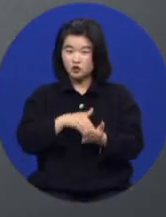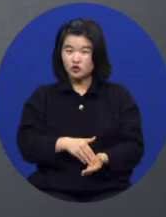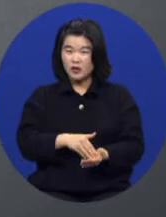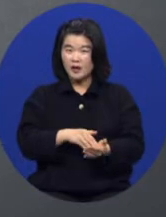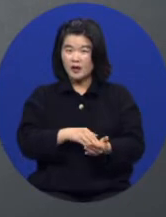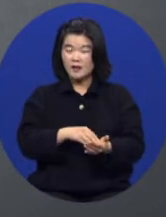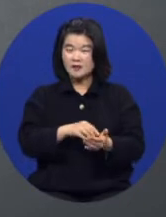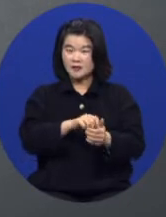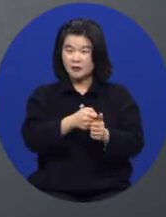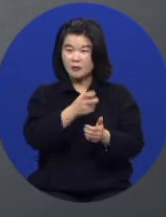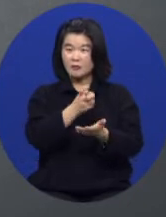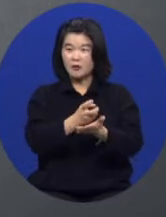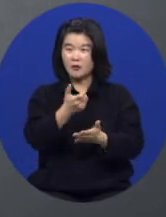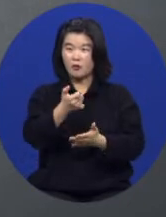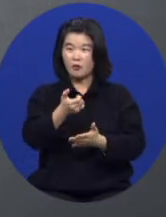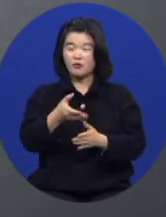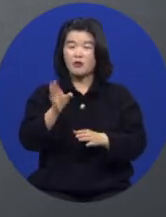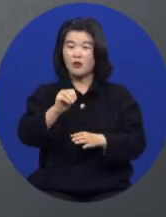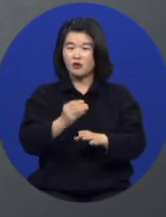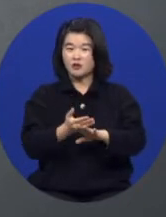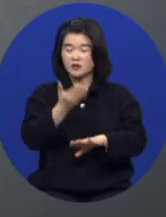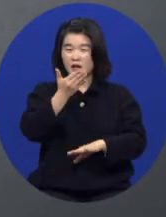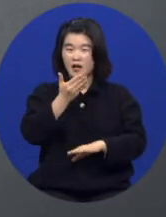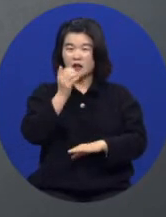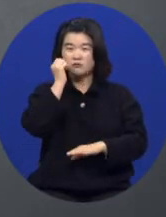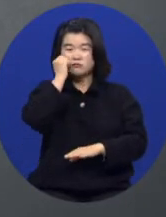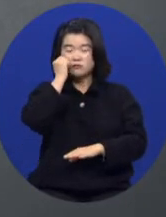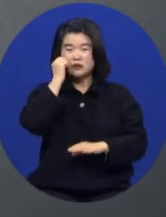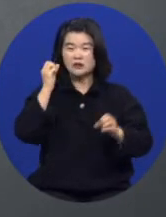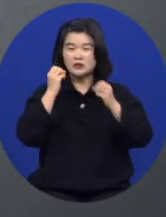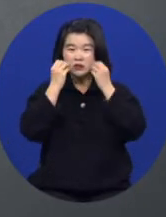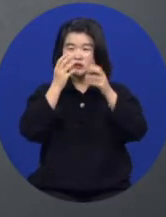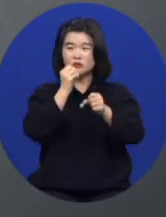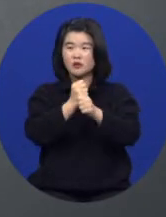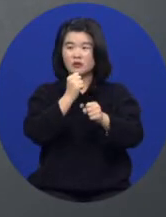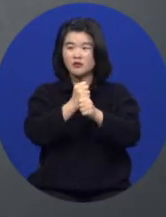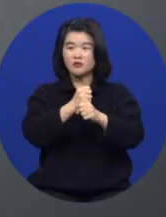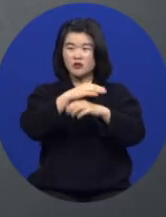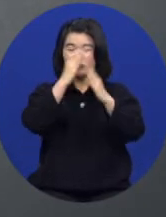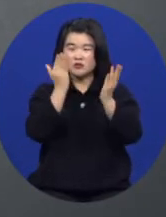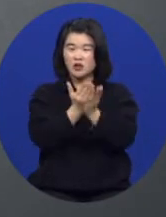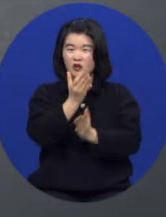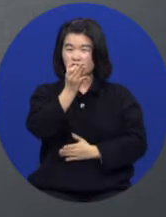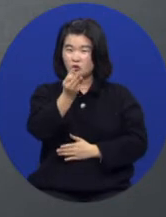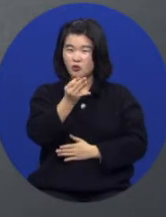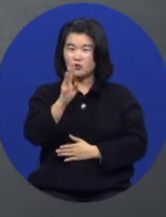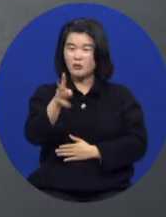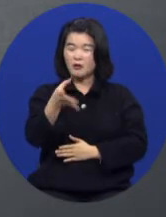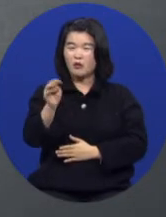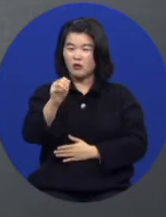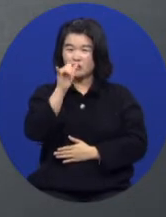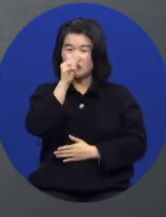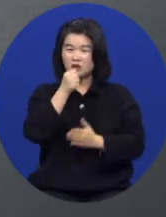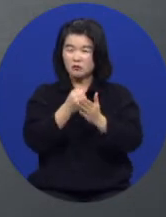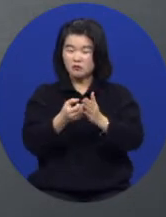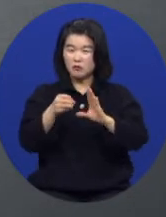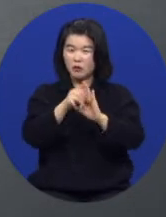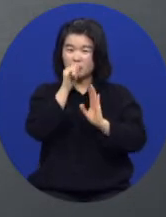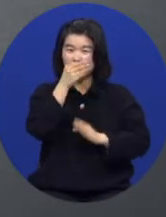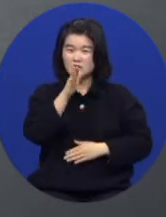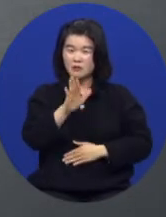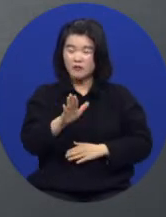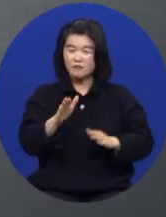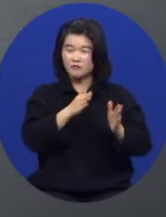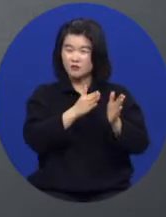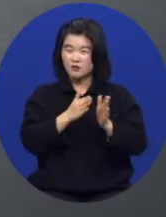중대재해처벌법 적용 기준은 50억 원 이상. 기숙사 신축공사 전체 공사 금액이 300억 원이어서 적용 대상이지만